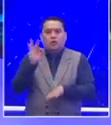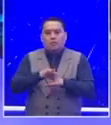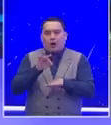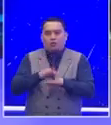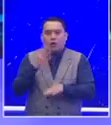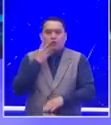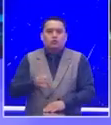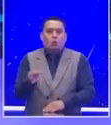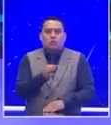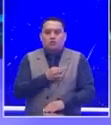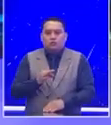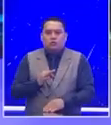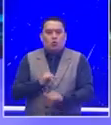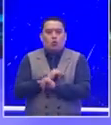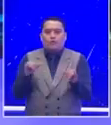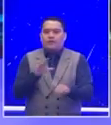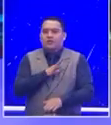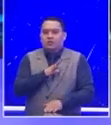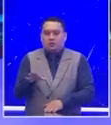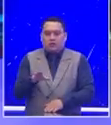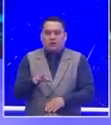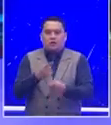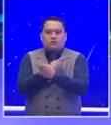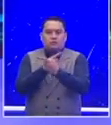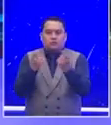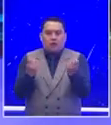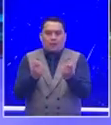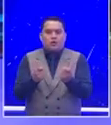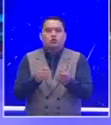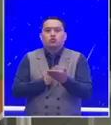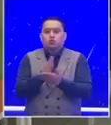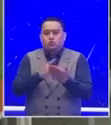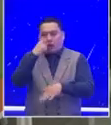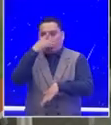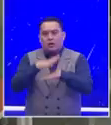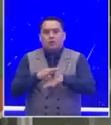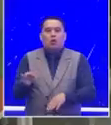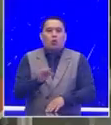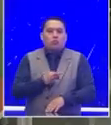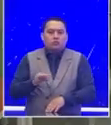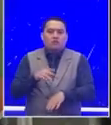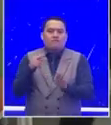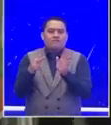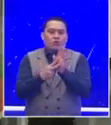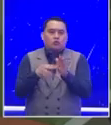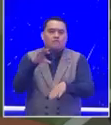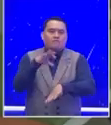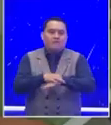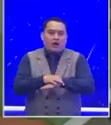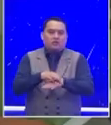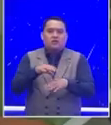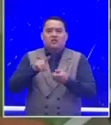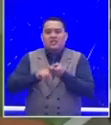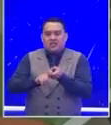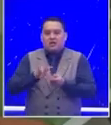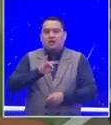заболевших в Алматинской области не увеличилось. Как сообщает Минздрав и пресс-служба Акима области, в регионе 8 фактов заражения